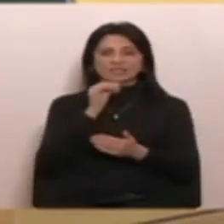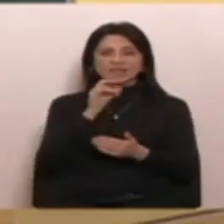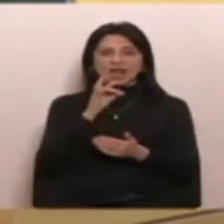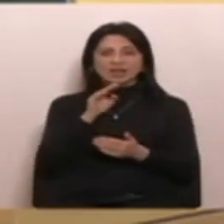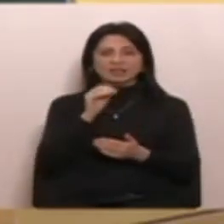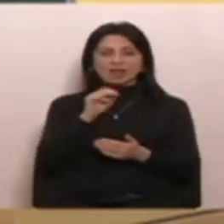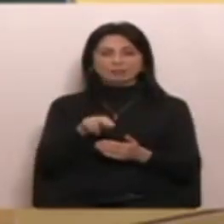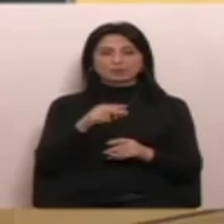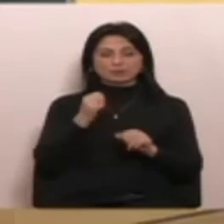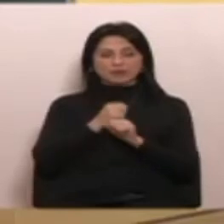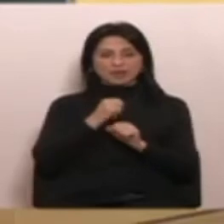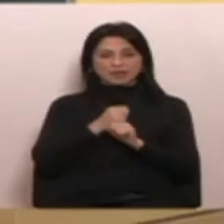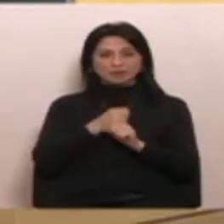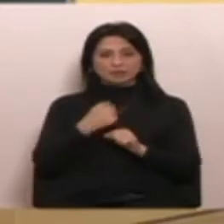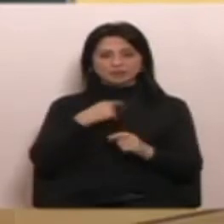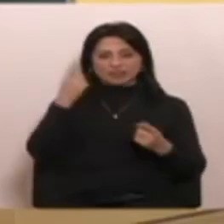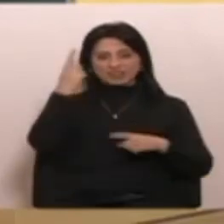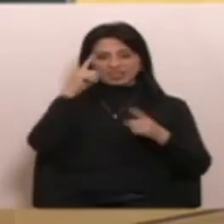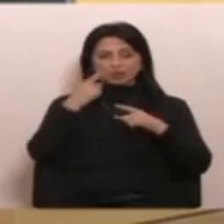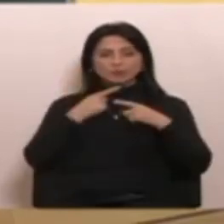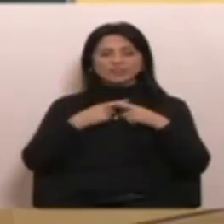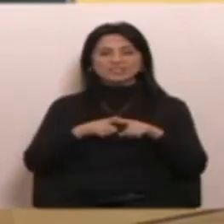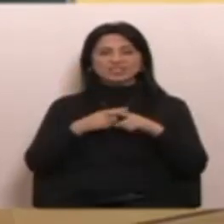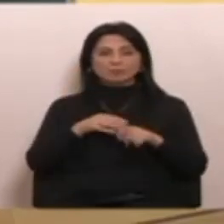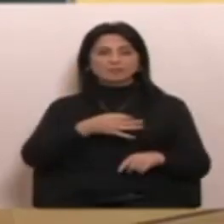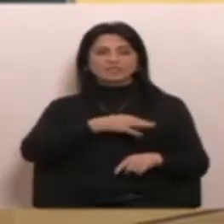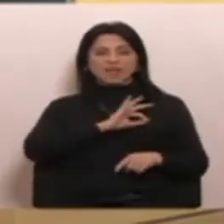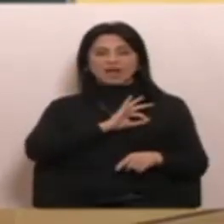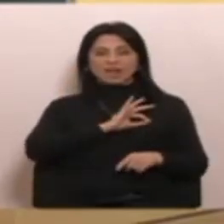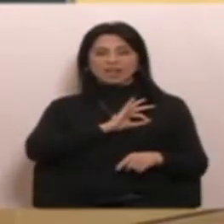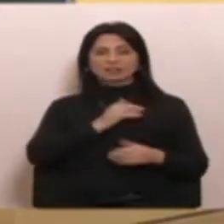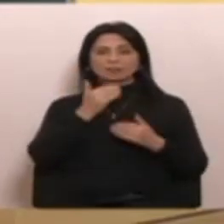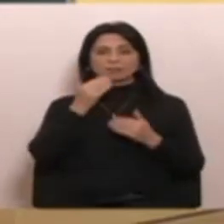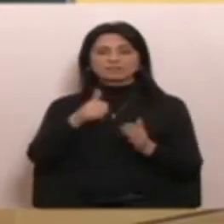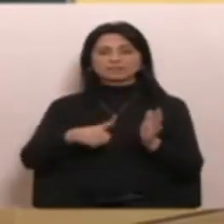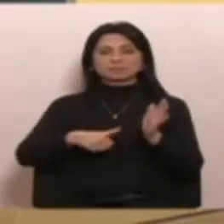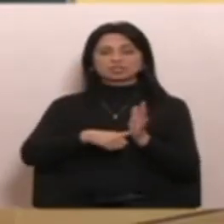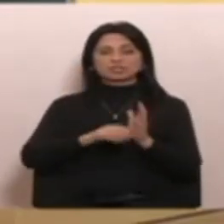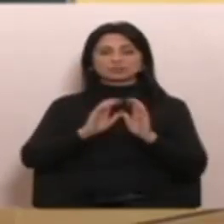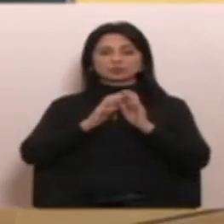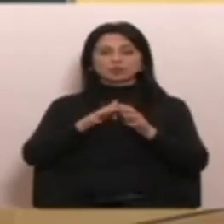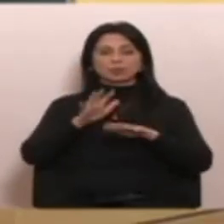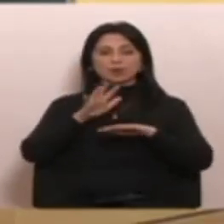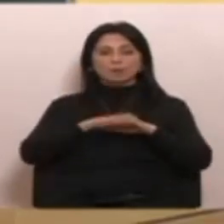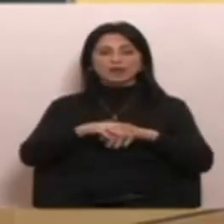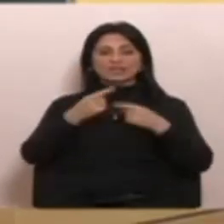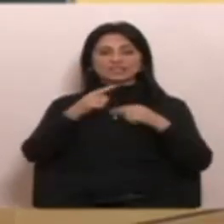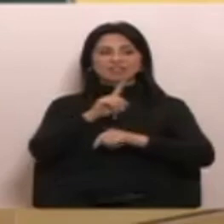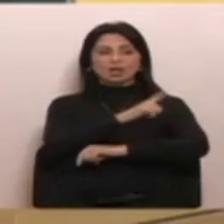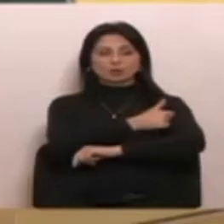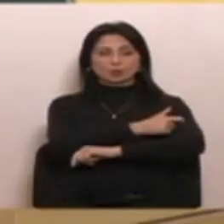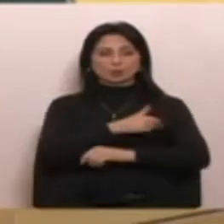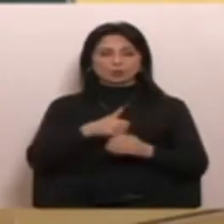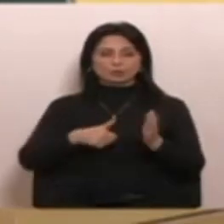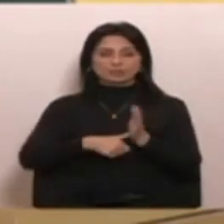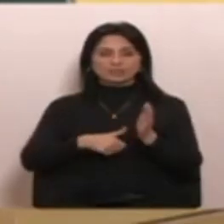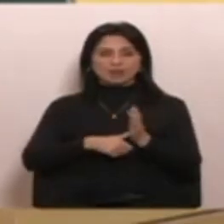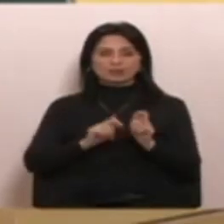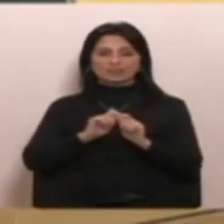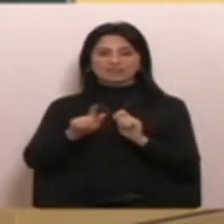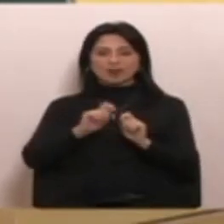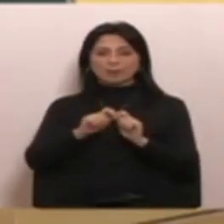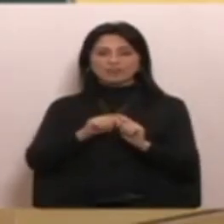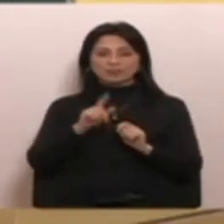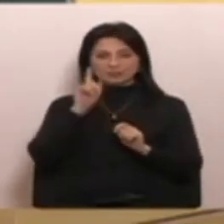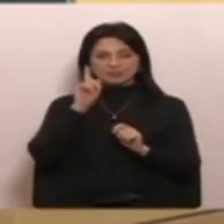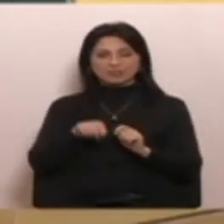ხარდასაჭერად. ჩვენი ინოვაციების და ტექნოლოგიების სააგენტო და მისი მეშვეობით მსოფლიო ბანკის და სხვა დონორების დახმარებით ვაფინანსებთ